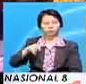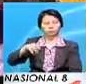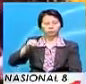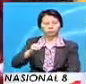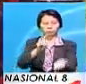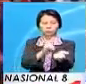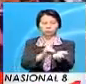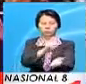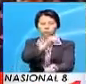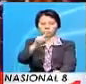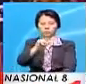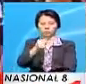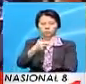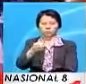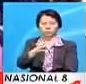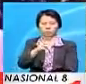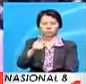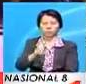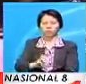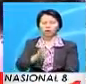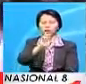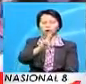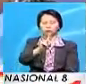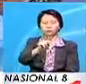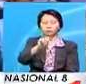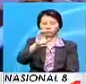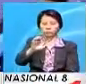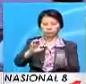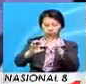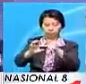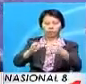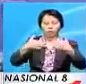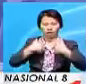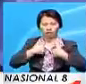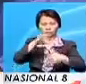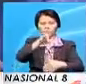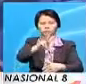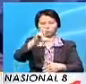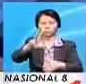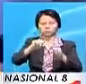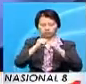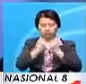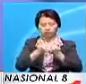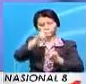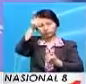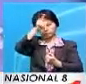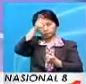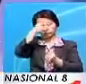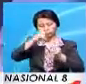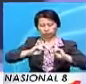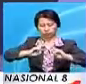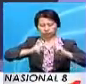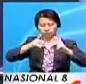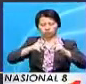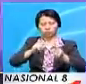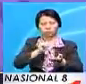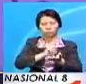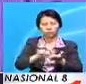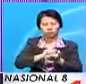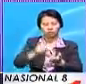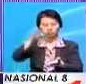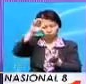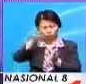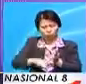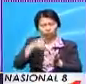Seri Dr. Ahmad Zahid Hamidi. RTC Sungai Rambai itu menempatkan 33 agensi kerajaan bagi meningkatkan pendapatan,